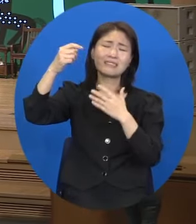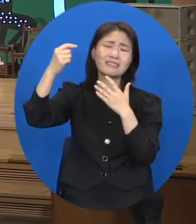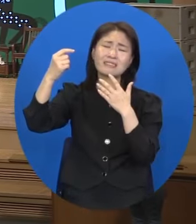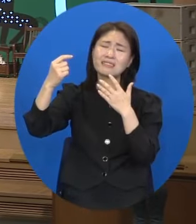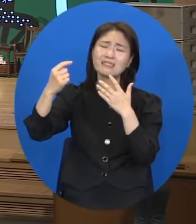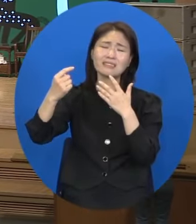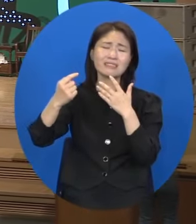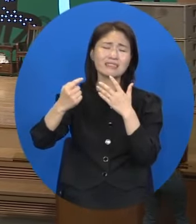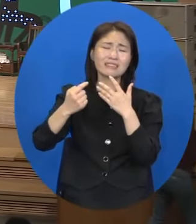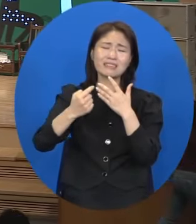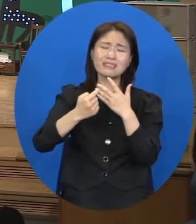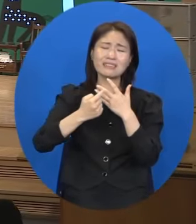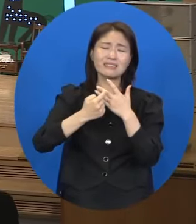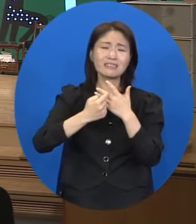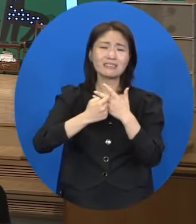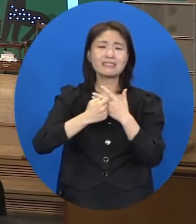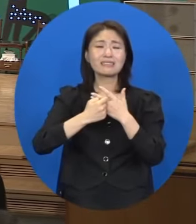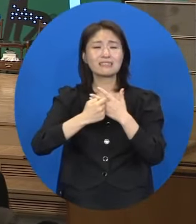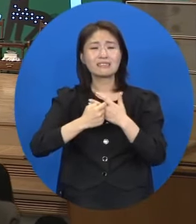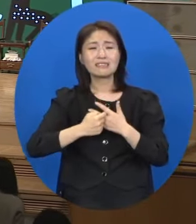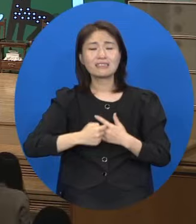지나니